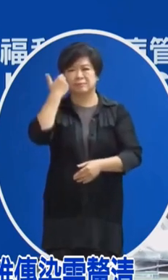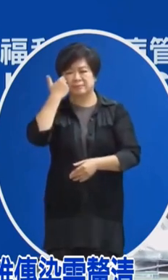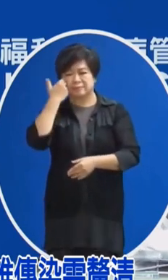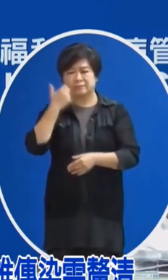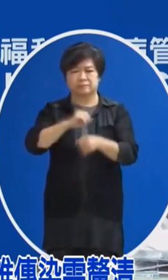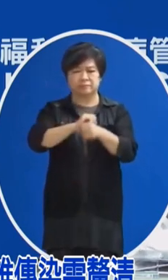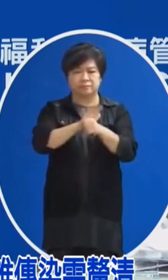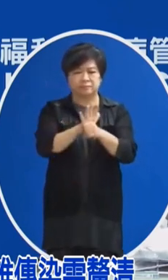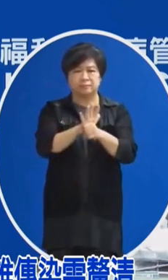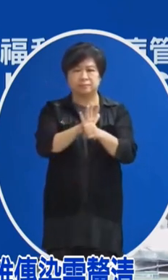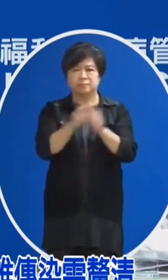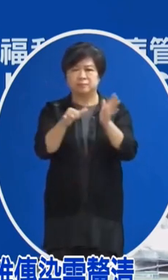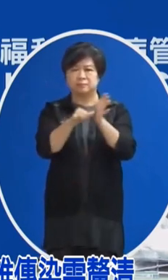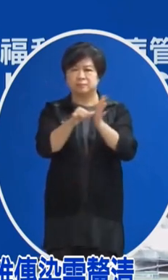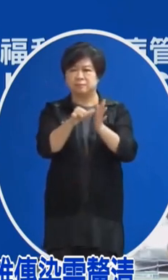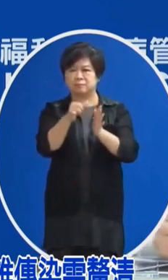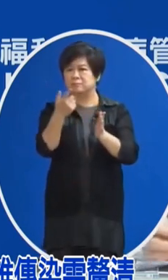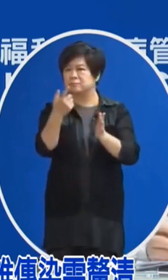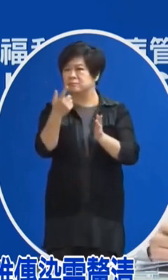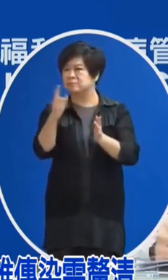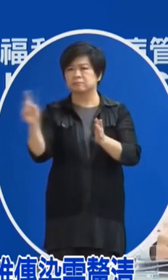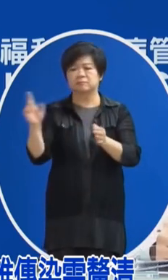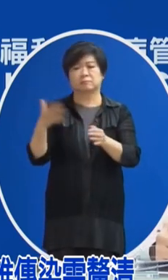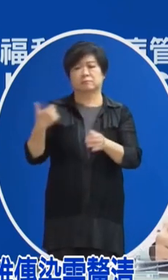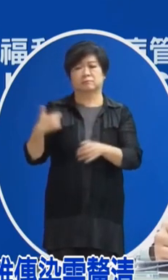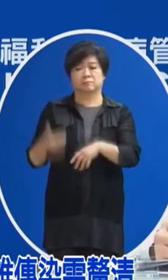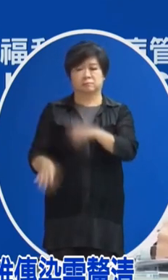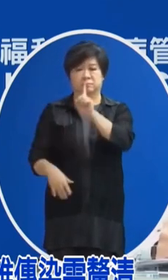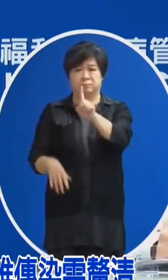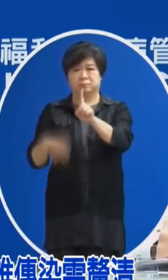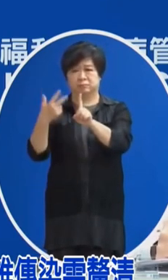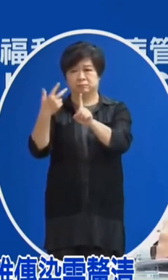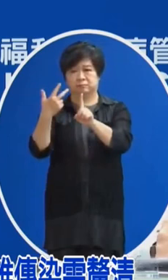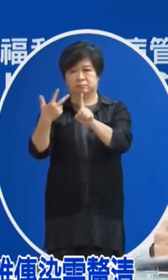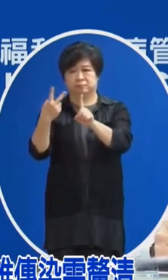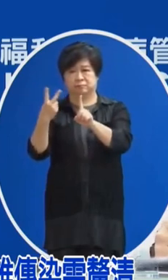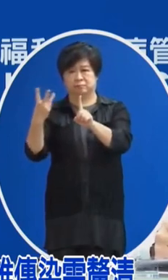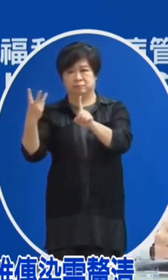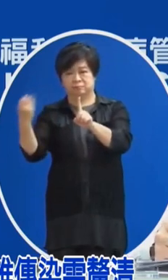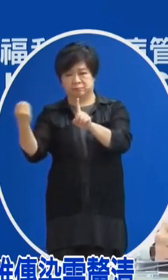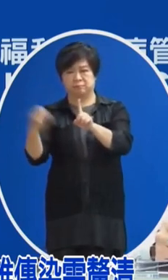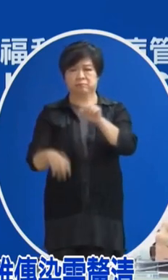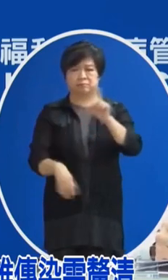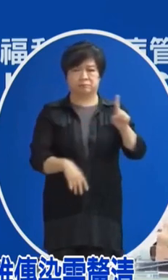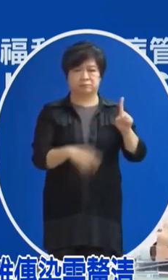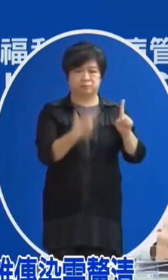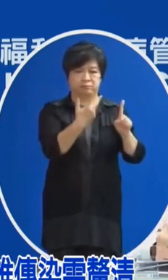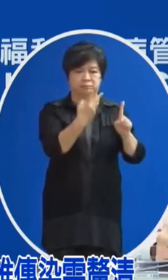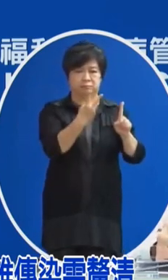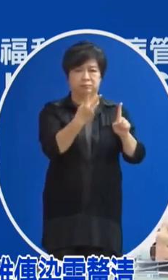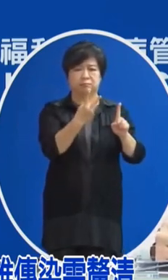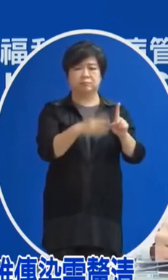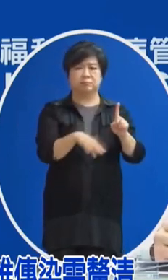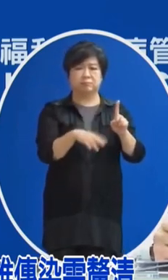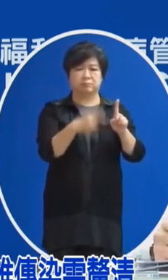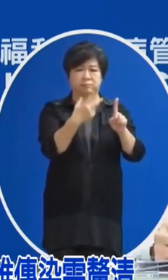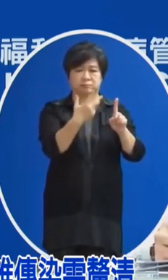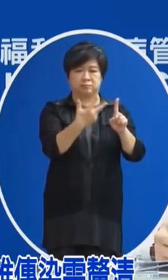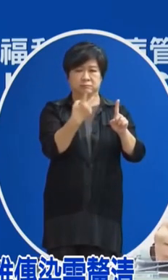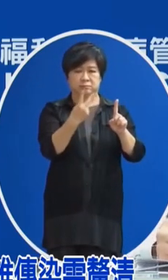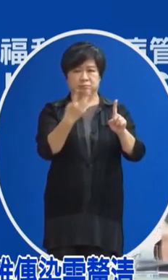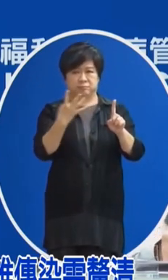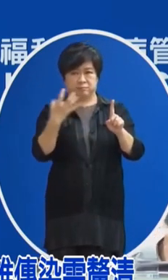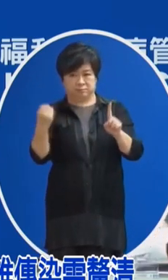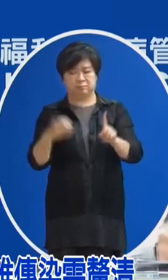变异株。那现在我们知道是17230跟17240哈是 Omicron 的个案。那